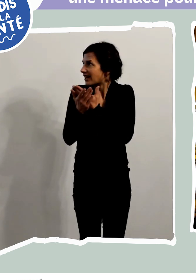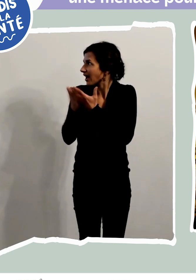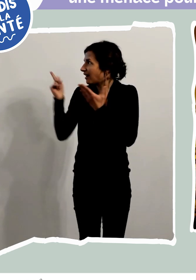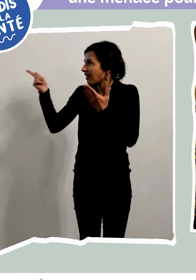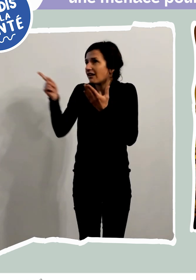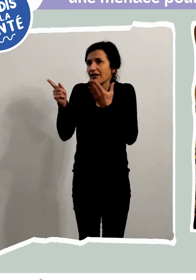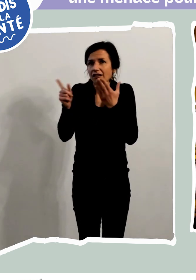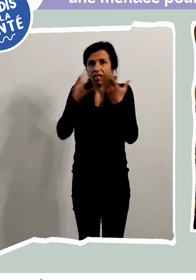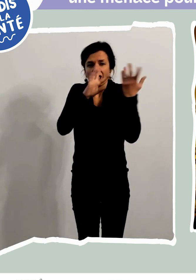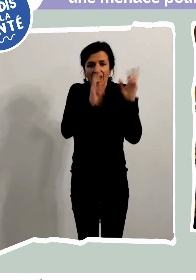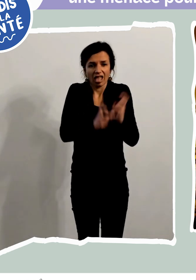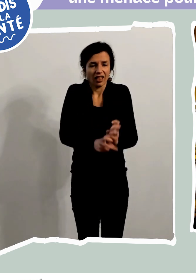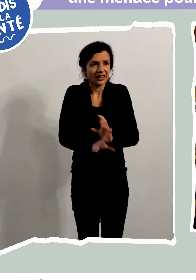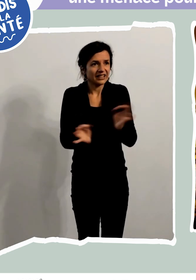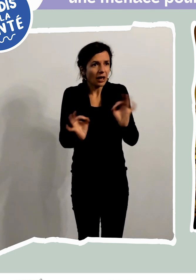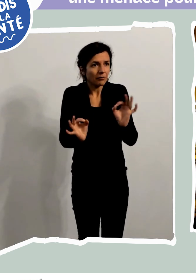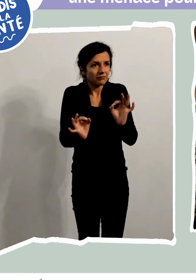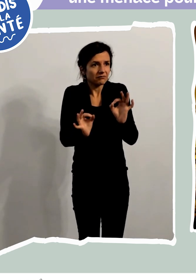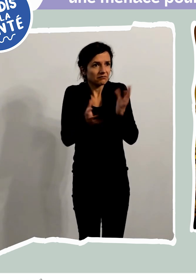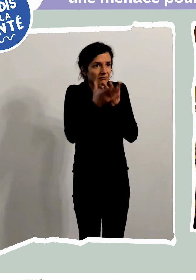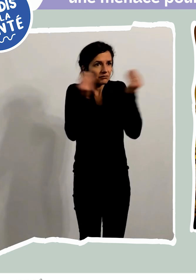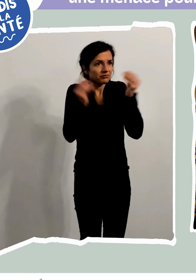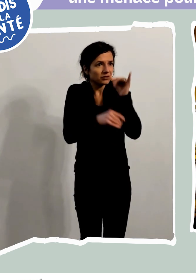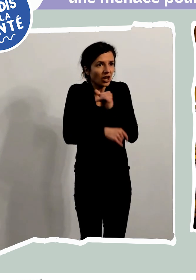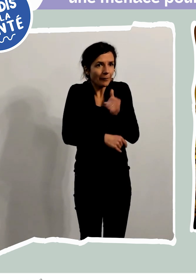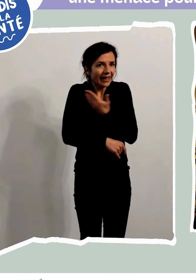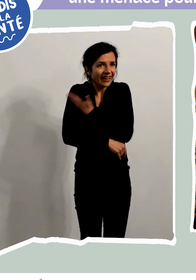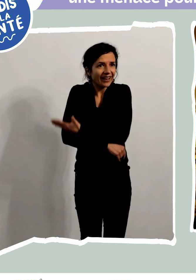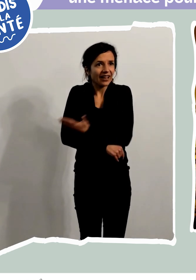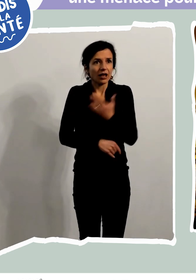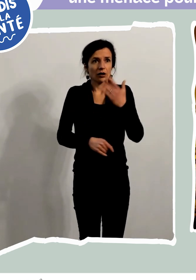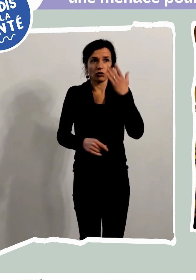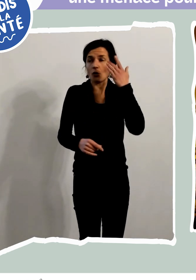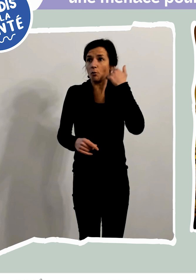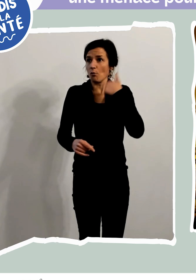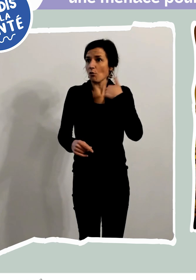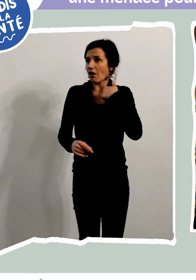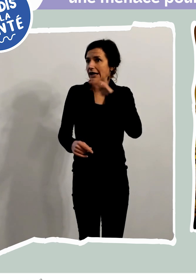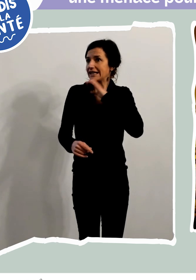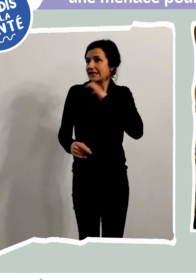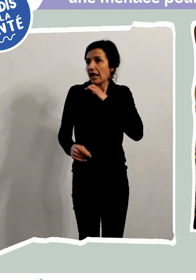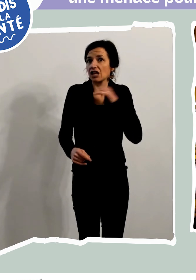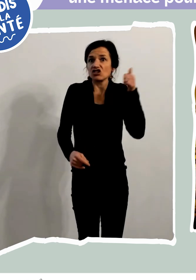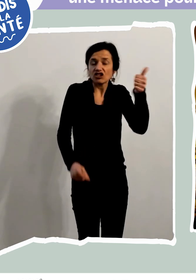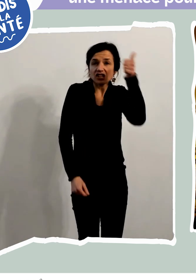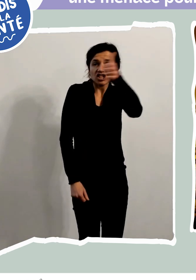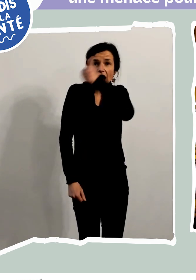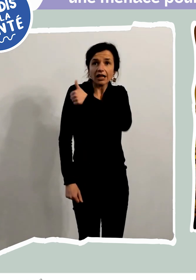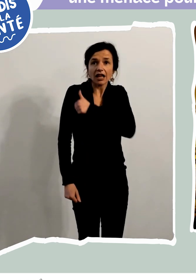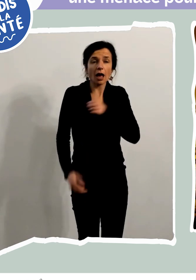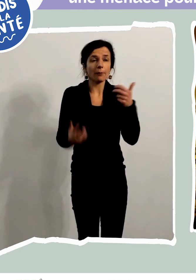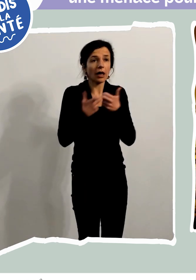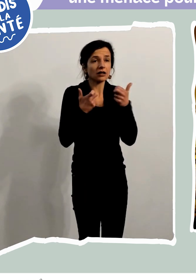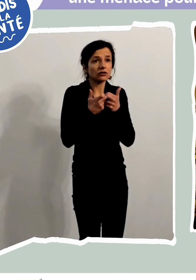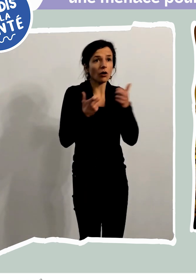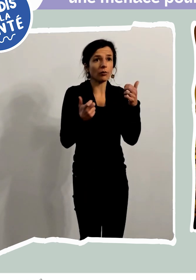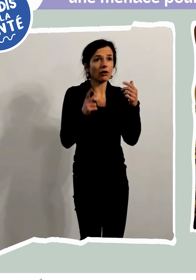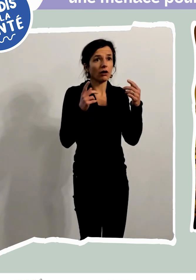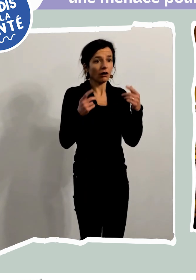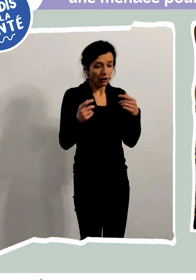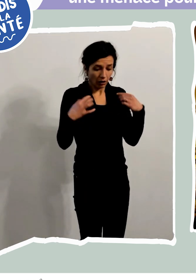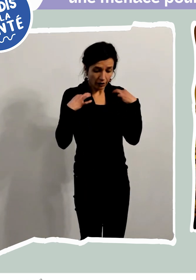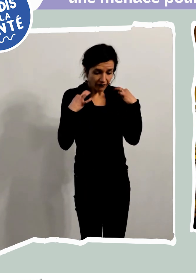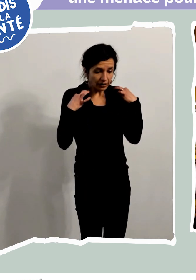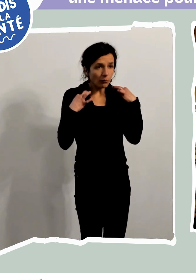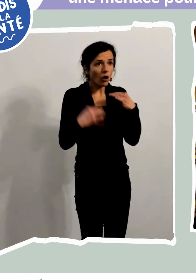me dis peut-être qu'à l'échelle individuelle, enfin moi en tout cas c'est ce que j'essaie de faire, c'est-à-dire que change pas de vêtements tous les